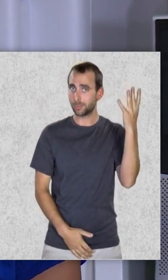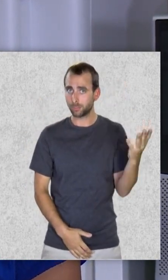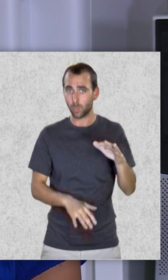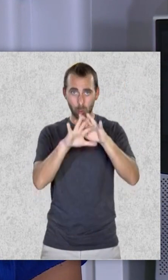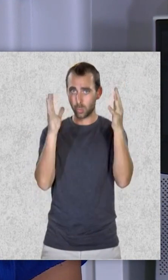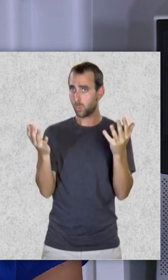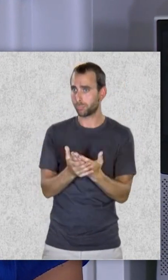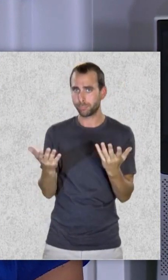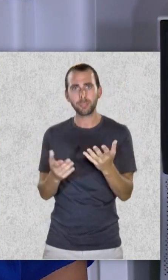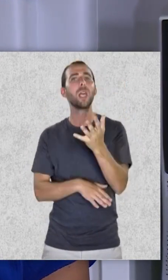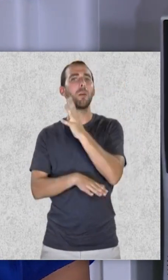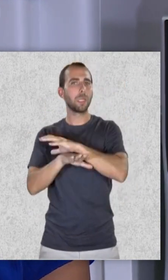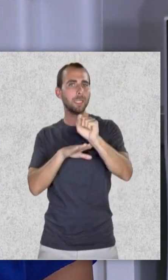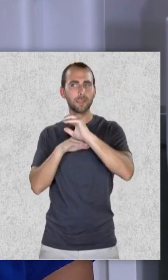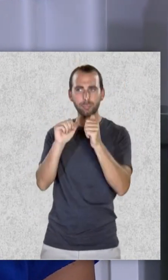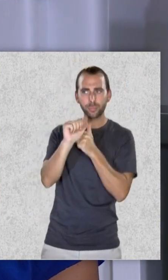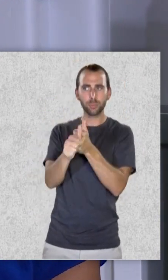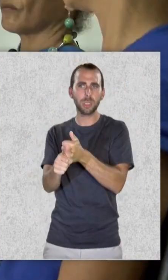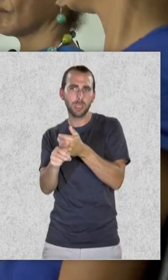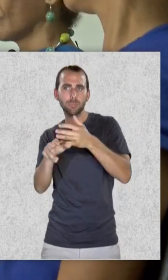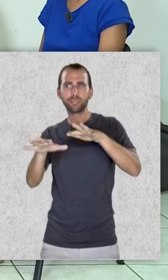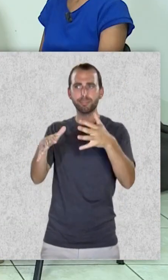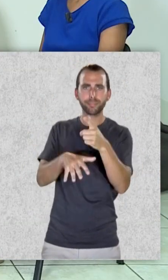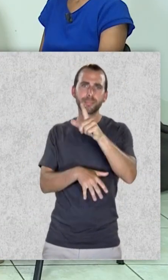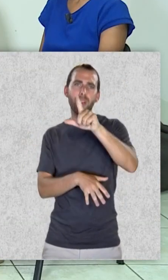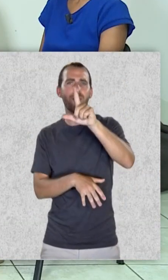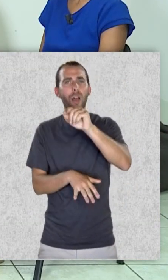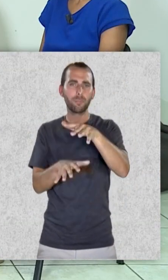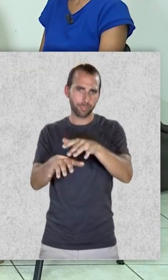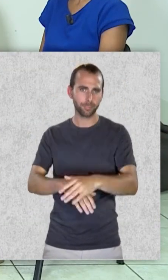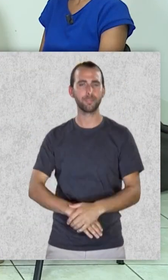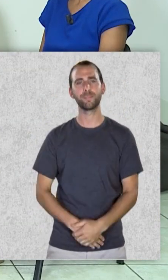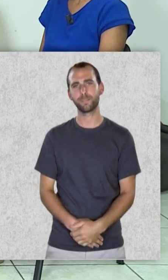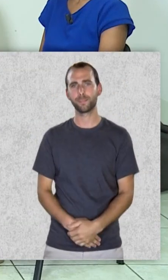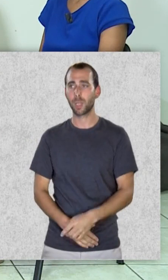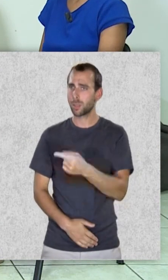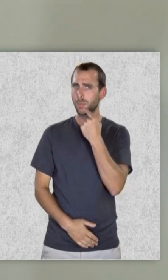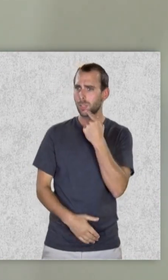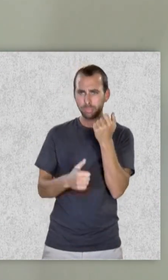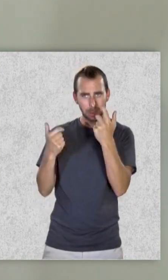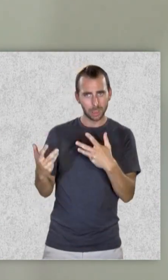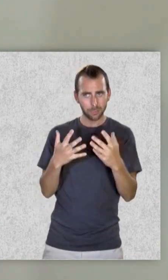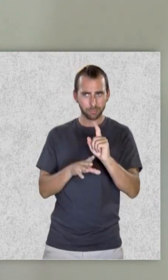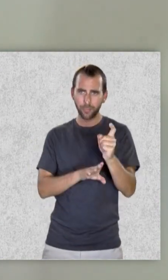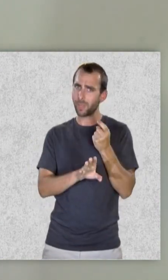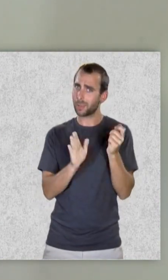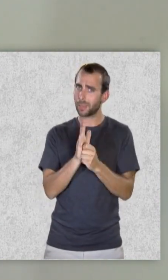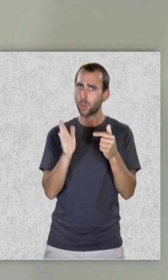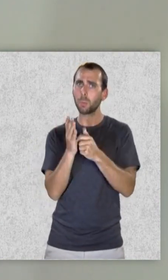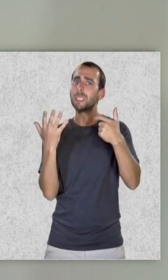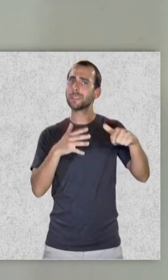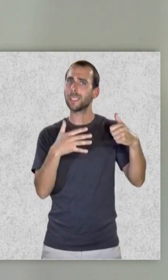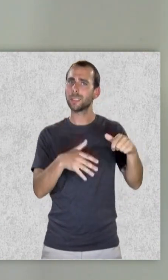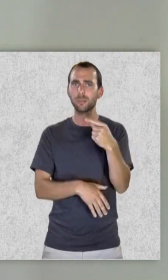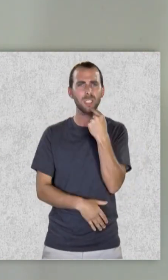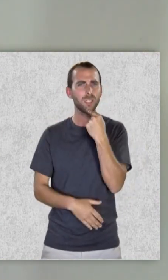actuellement en suit un peu plus d'une vingtaine. Voilà. D'accord. C'est des chiffres qui datent de 2007, donc on ne peut pas savoir